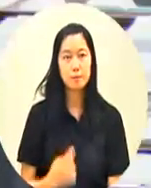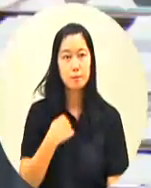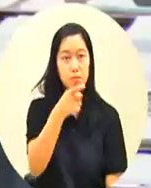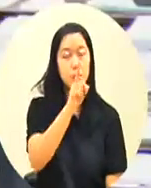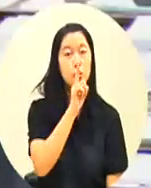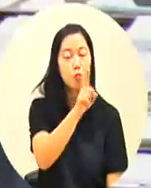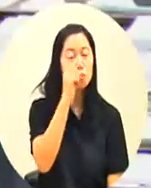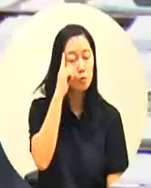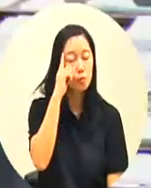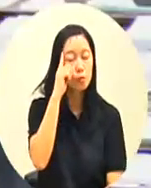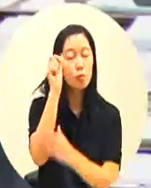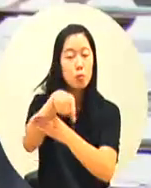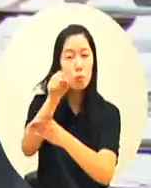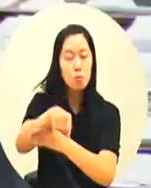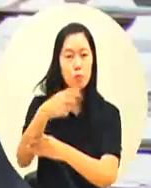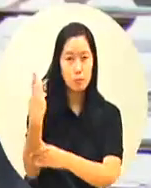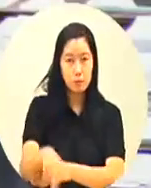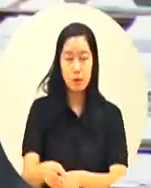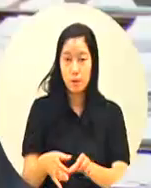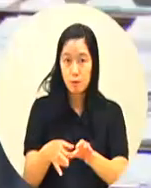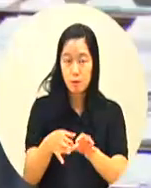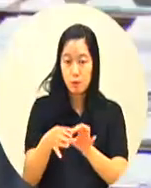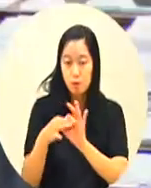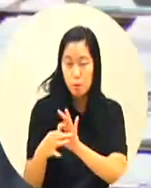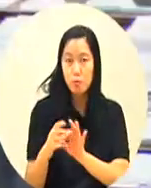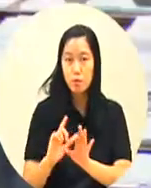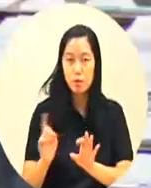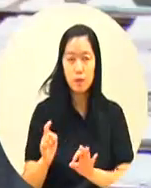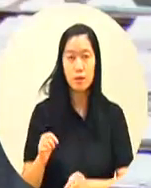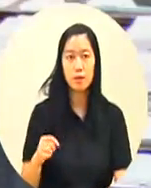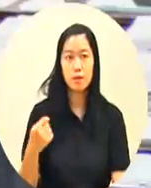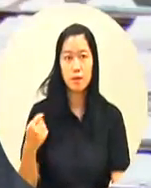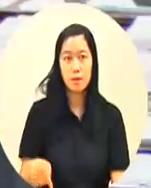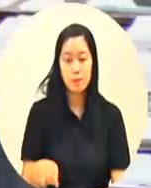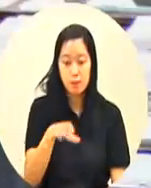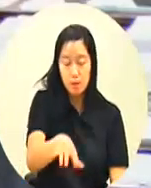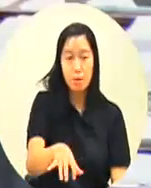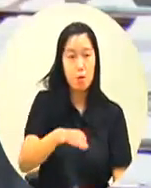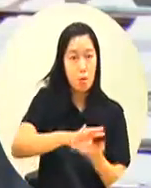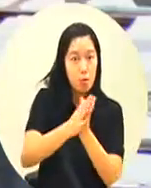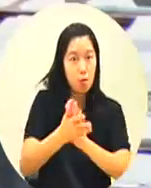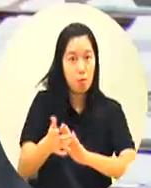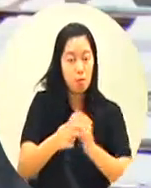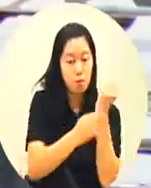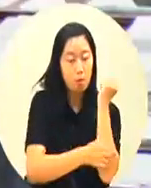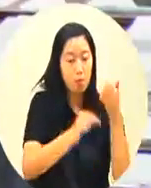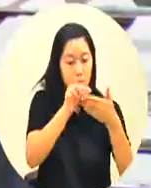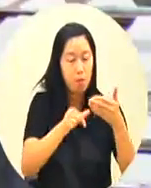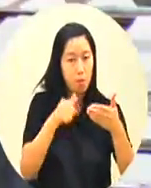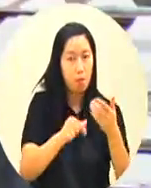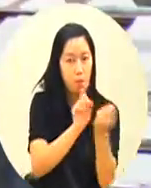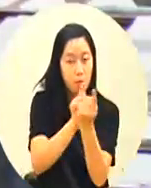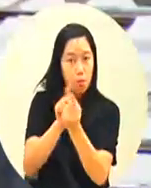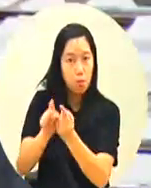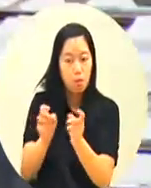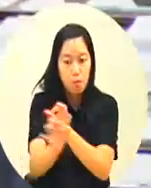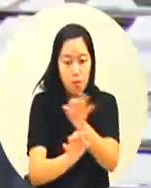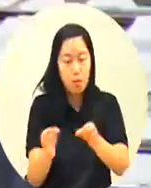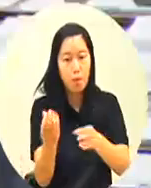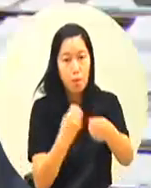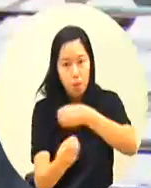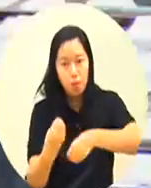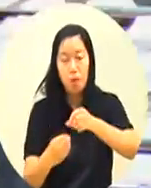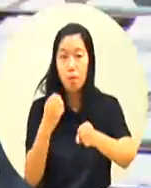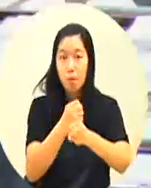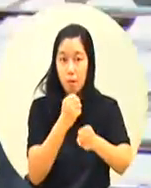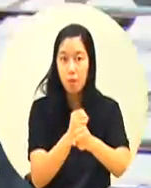但是这还有一个很关键哈，当你这个地方变成很多法令，你必须要去面对循环经济去做修正。